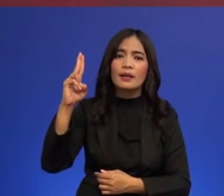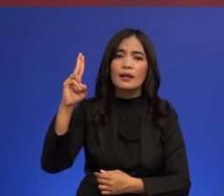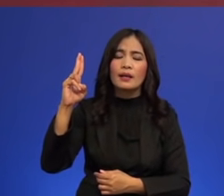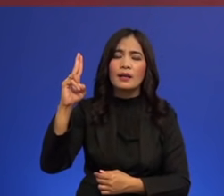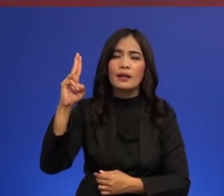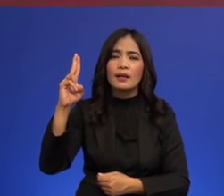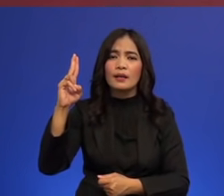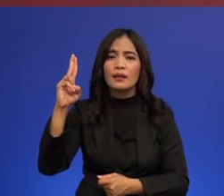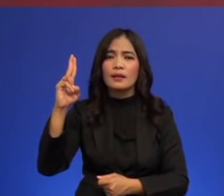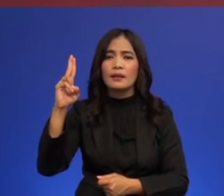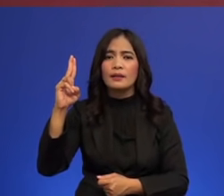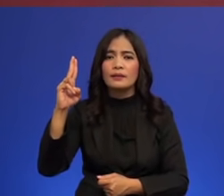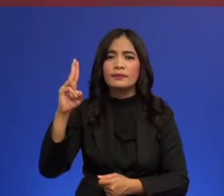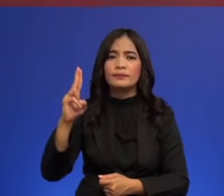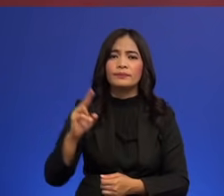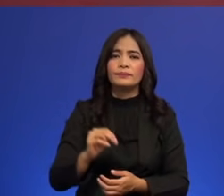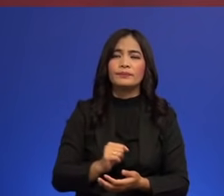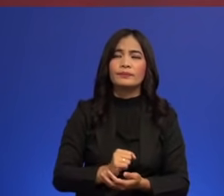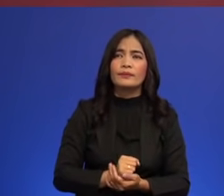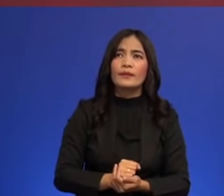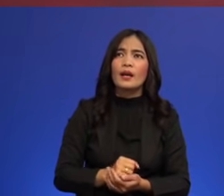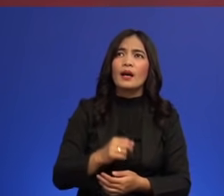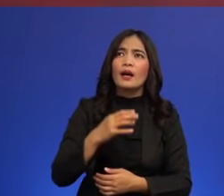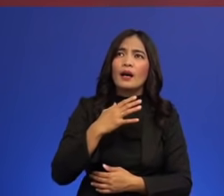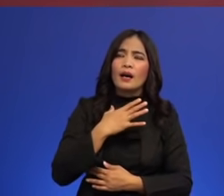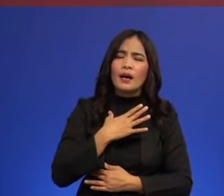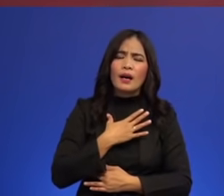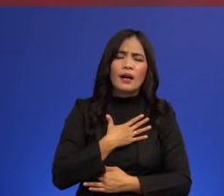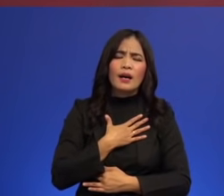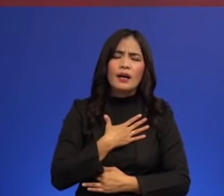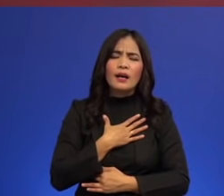percaya, Tuhan.